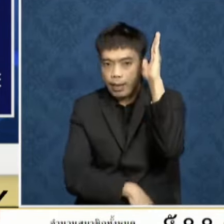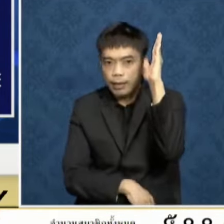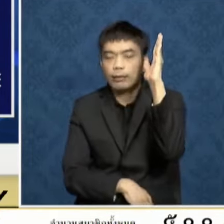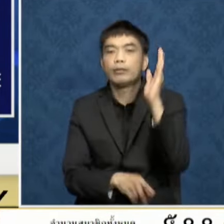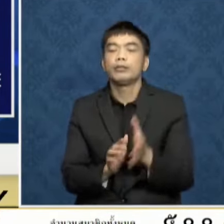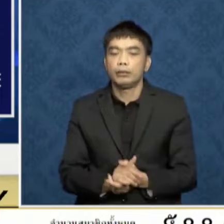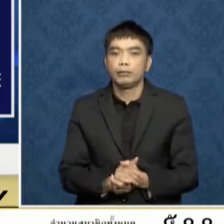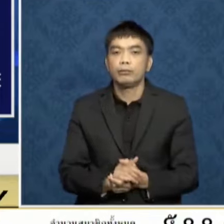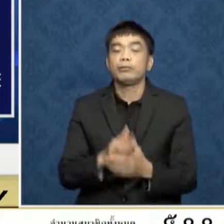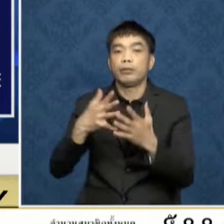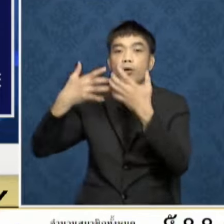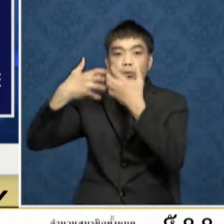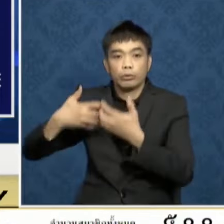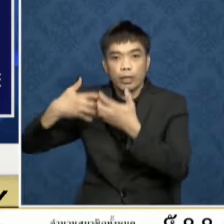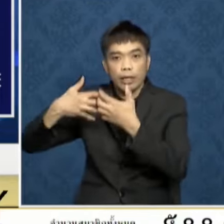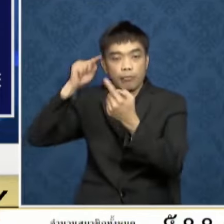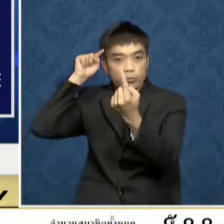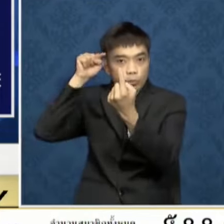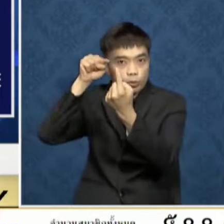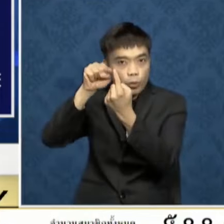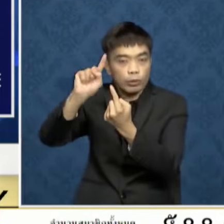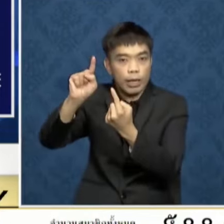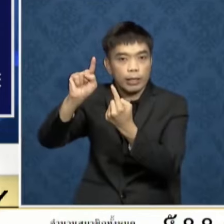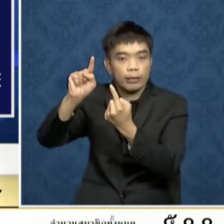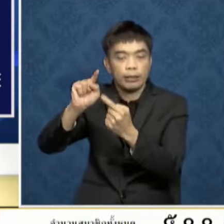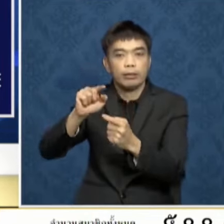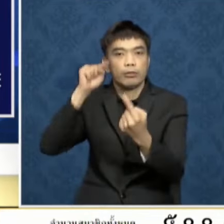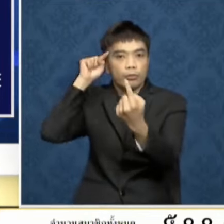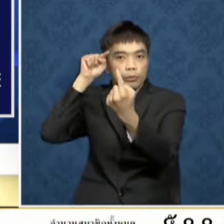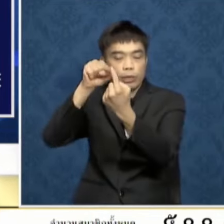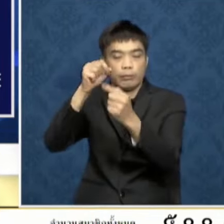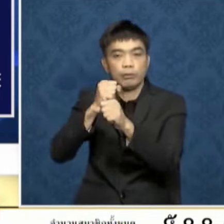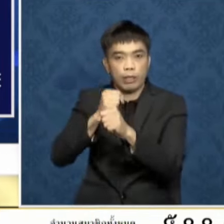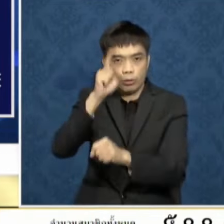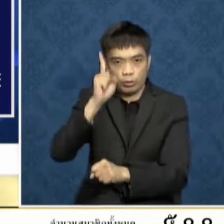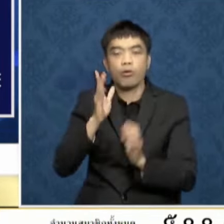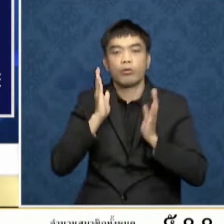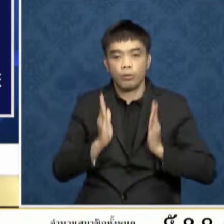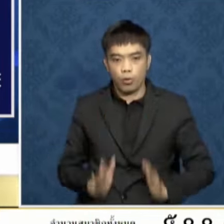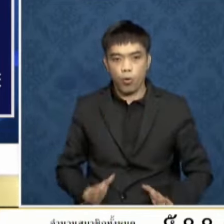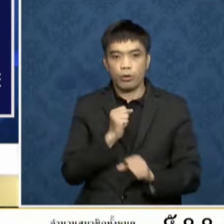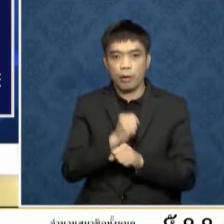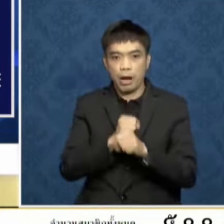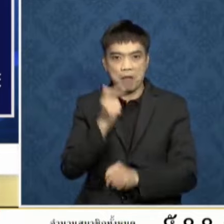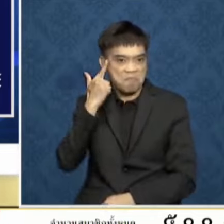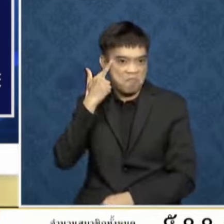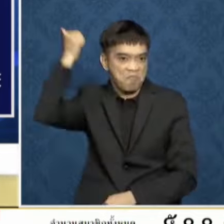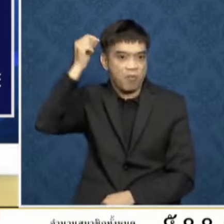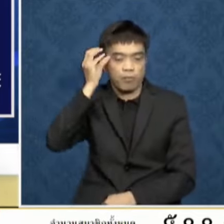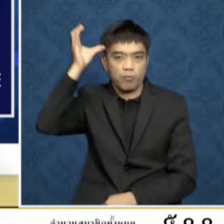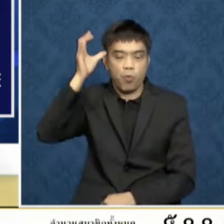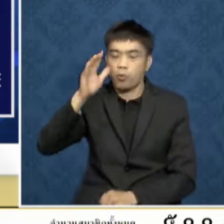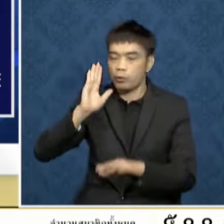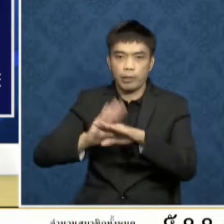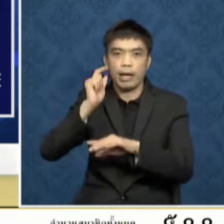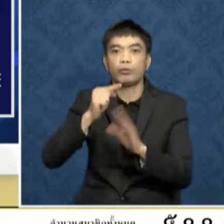อุตสาหกรรมส่วนใหญ่แล้วอุตสาหกรรมเป้าหมายส่วนใหญ่แล้วล้วนแล้วแต่ต้องใช้แรงงานทักษะสูงทั้งสิ้นยกตัวอย่าง